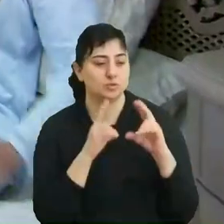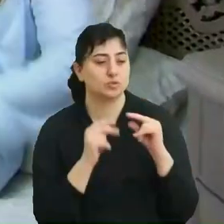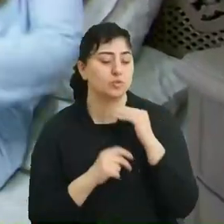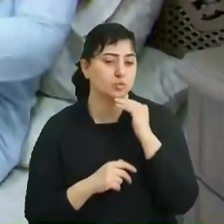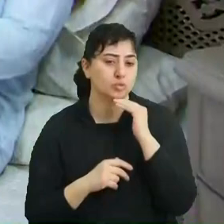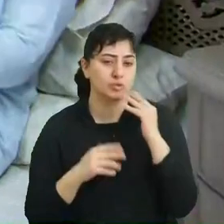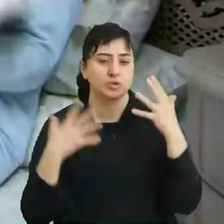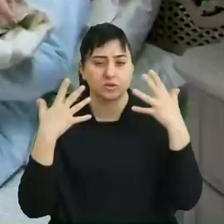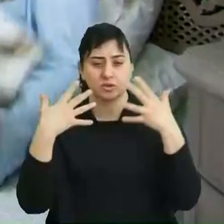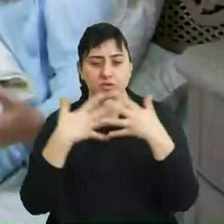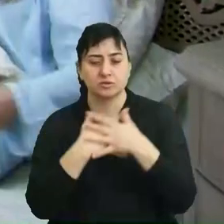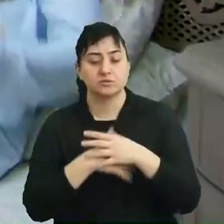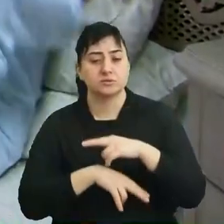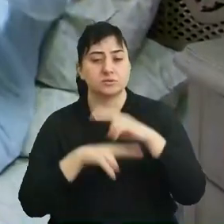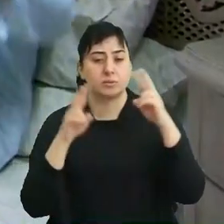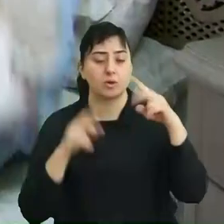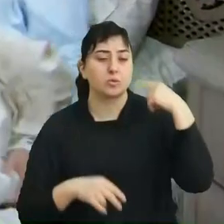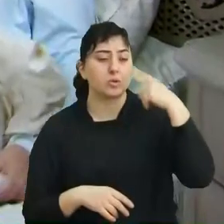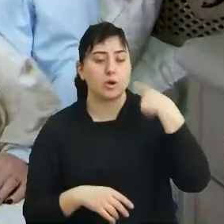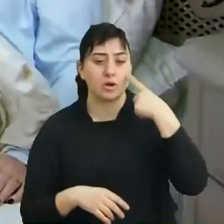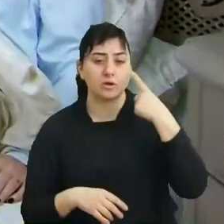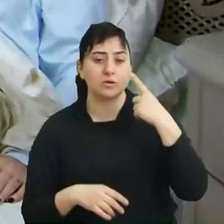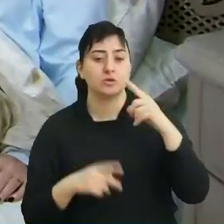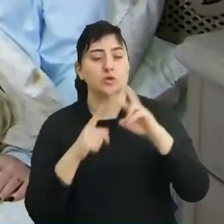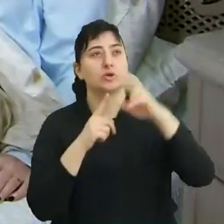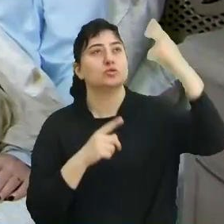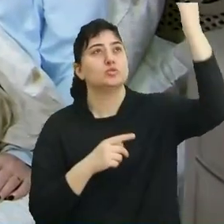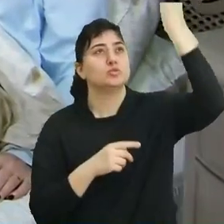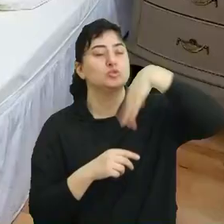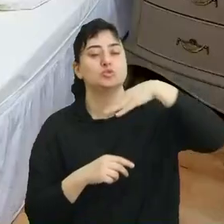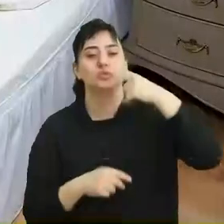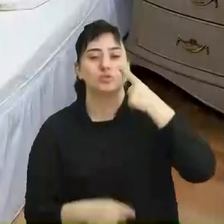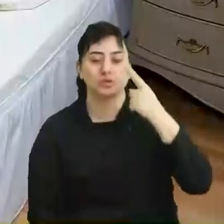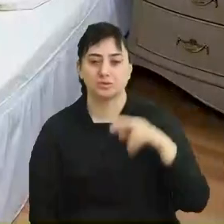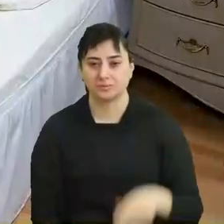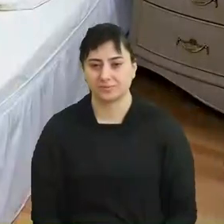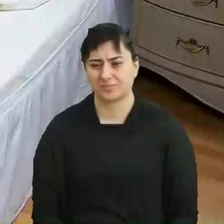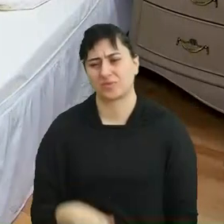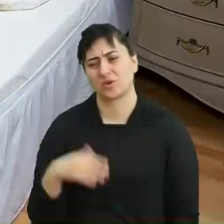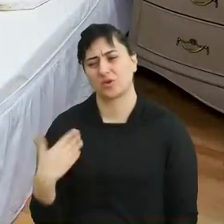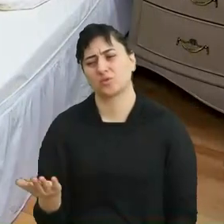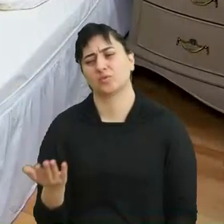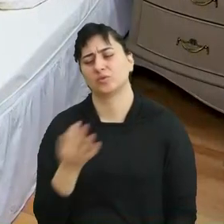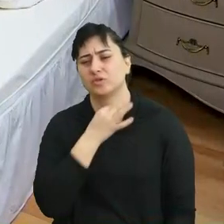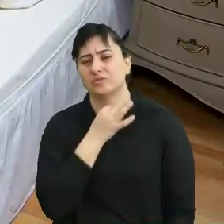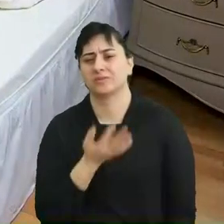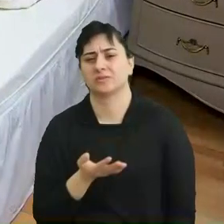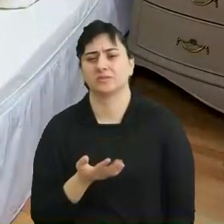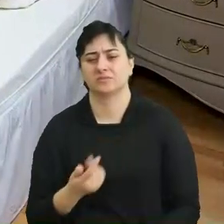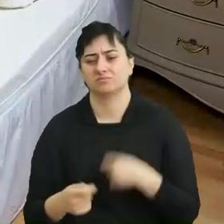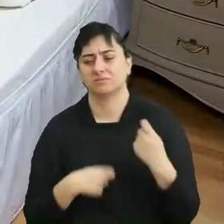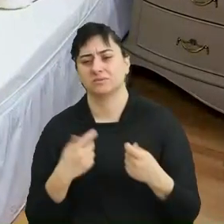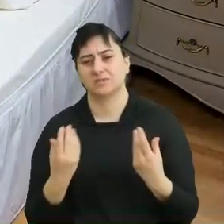Uyuyamadım ki ya. Bütün gece sabaha kadar rüyamda Nurhan tepeme düşüydü ya. Abartma yani.